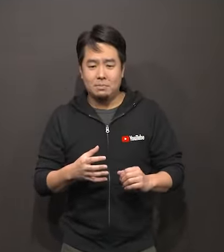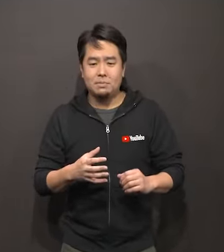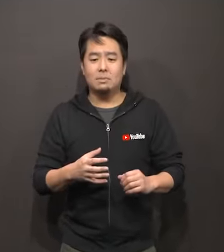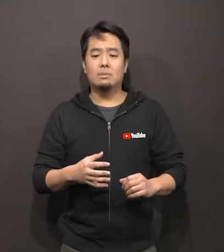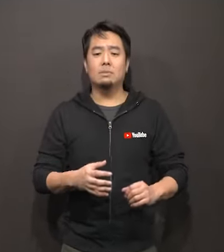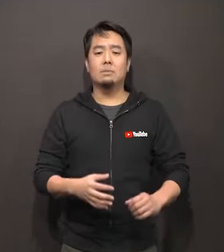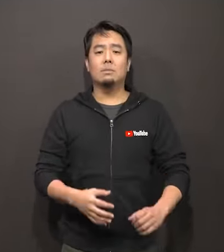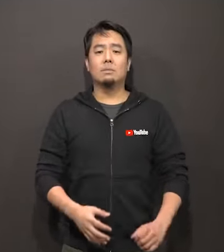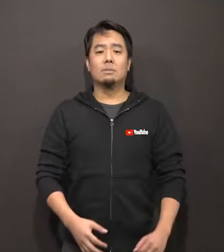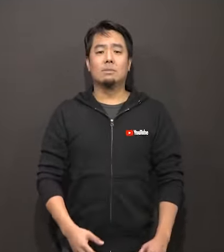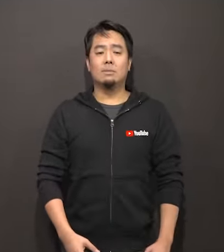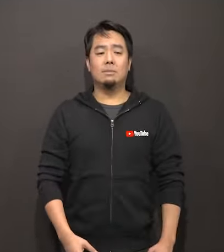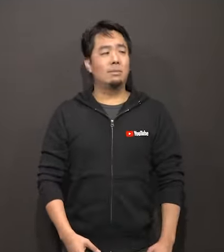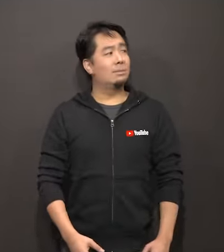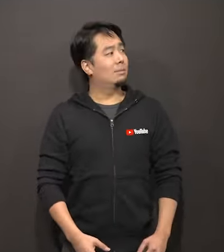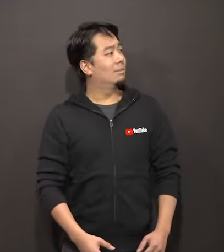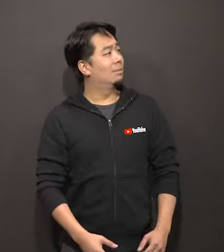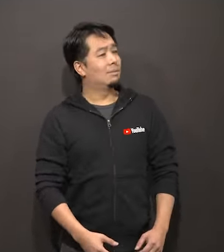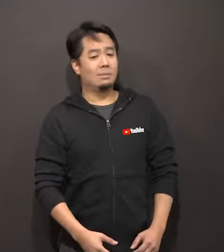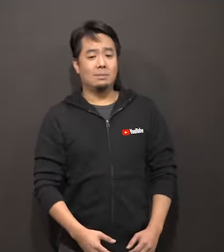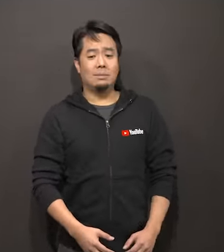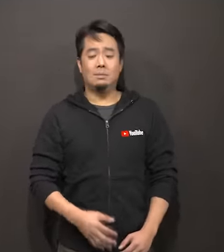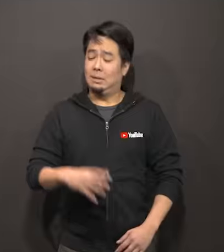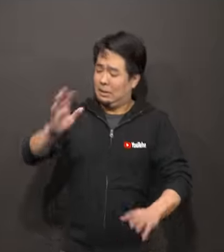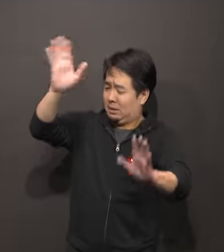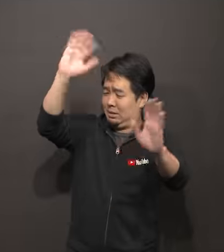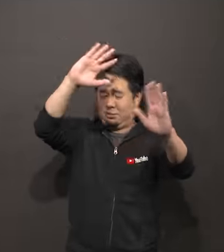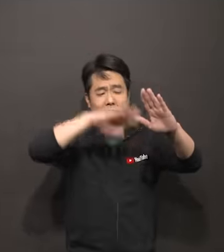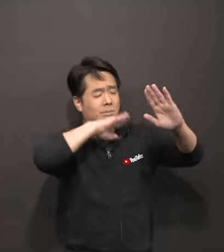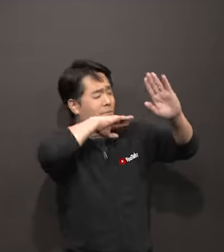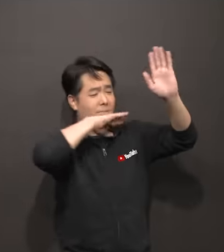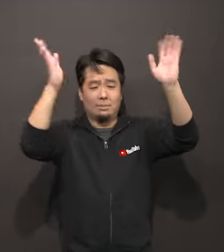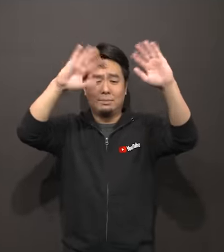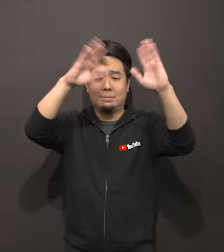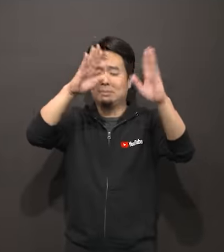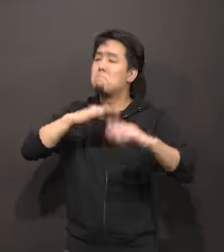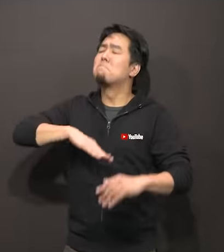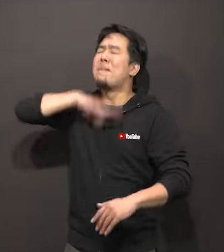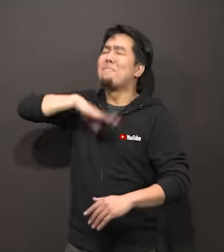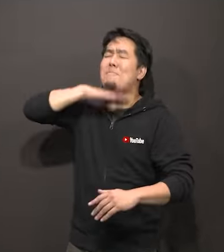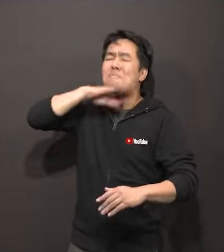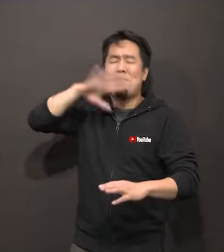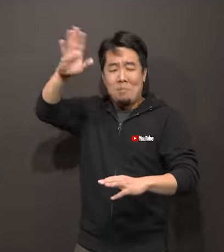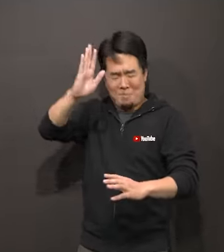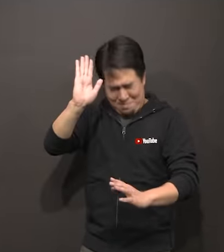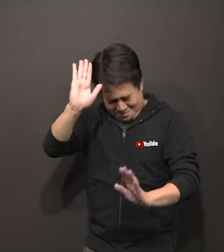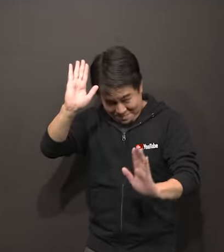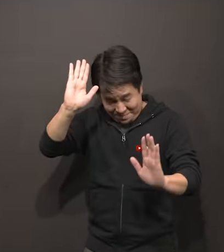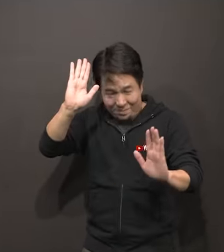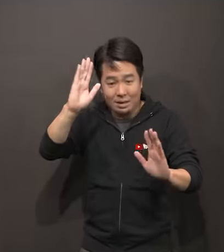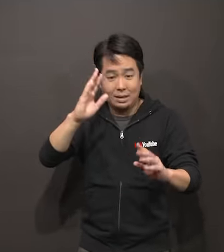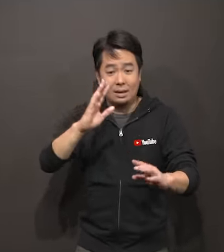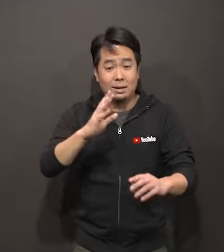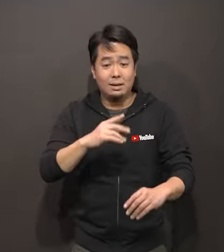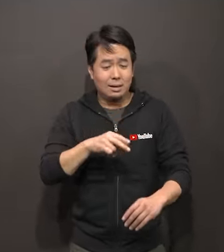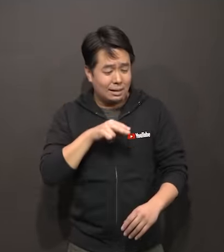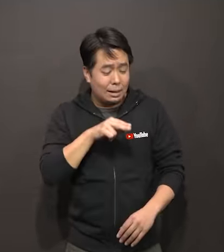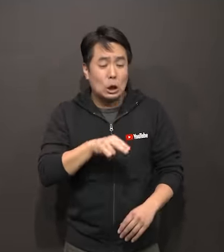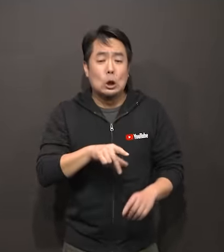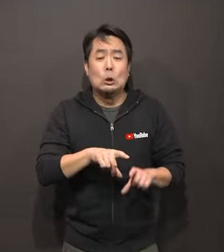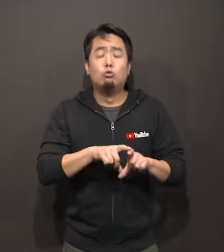이건 맦 맘orde 맘mal 만 manera적 ras게 점점